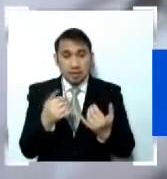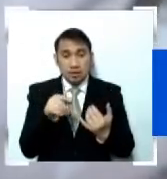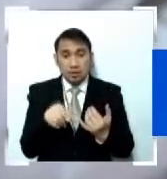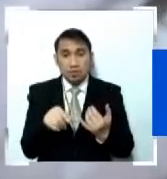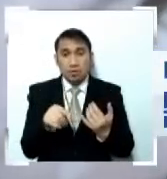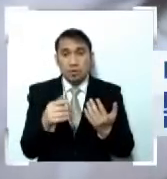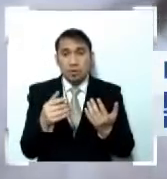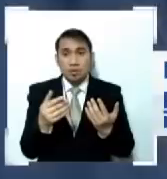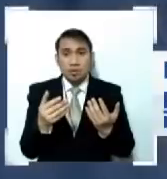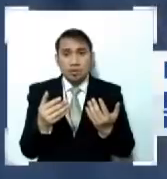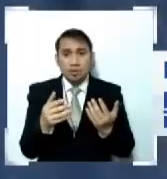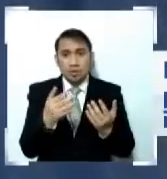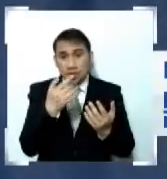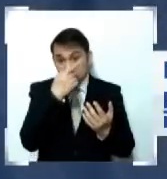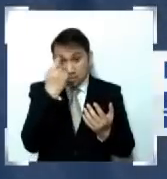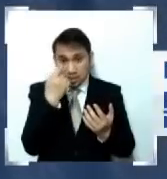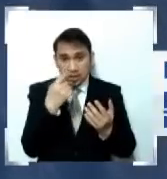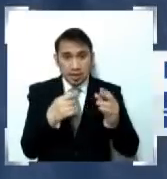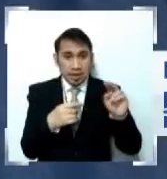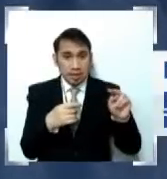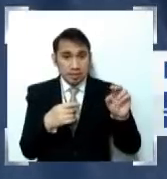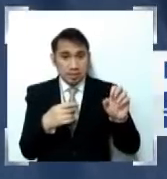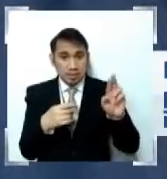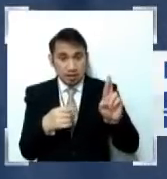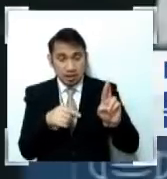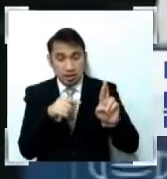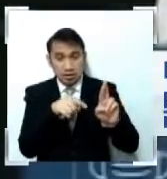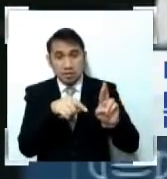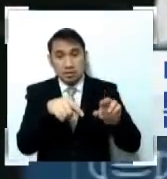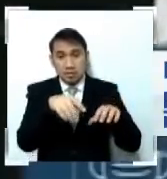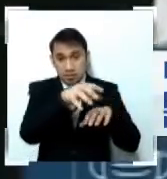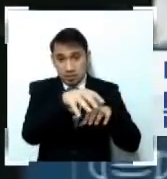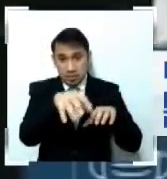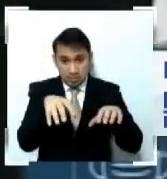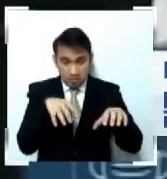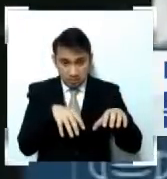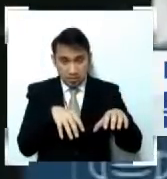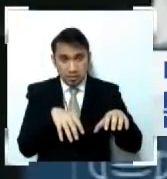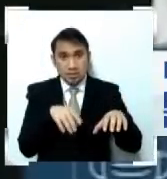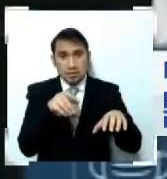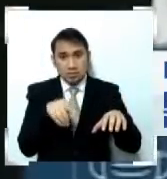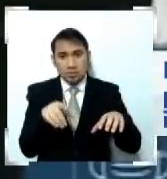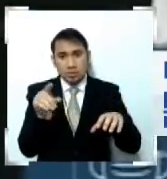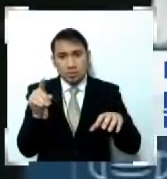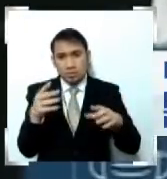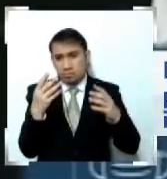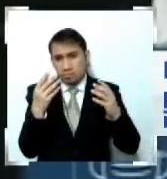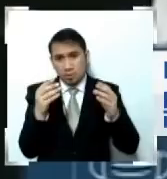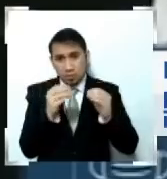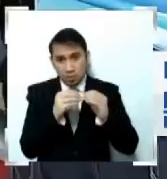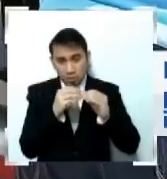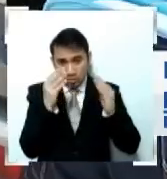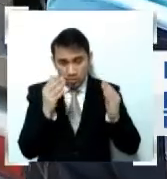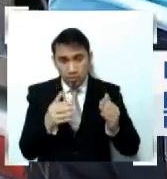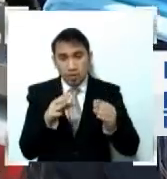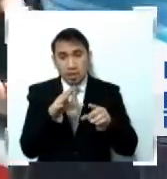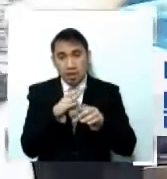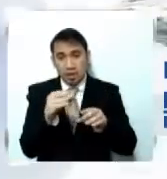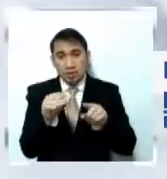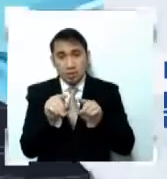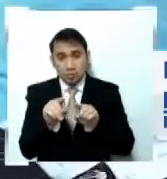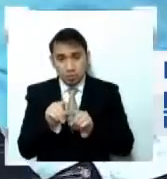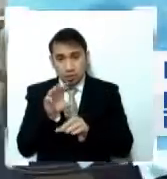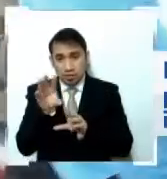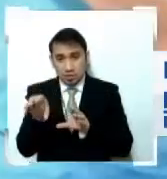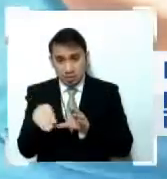Metro Manila Plus. No? Mahigit kumulang kalahati ay ibubuhos natin dito sa Metro Manila Plus kasama po ang Cebu at ang Davao. Pandagdag